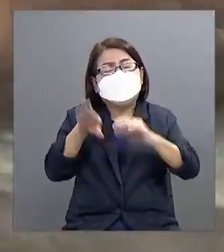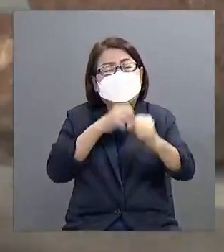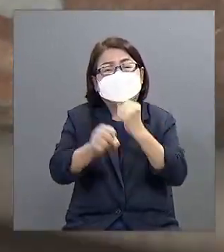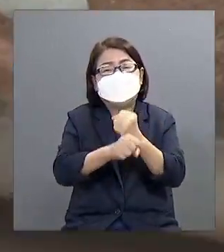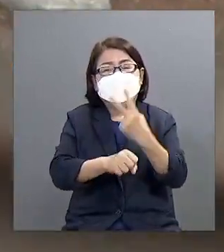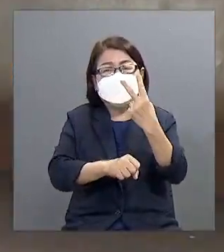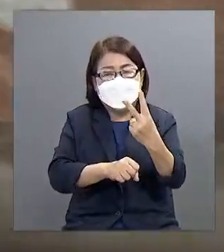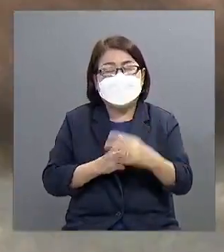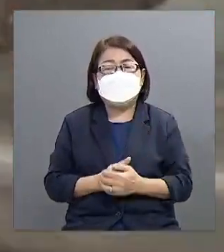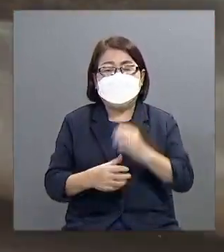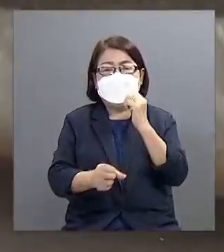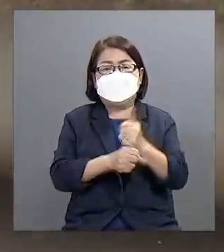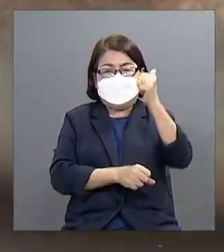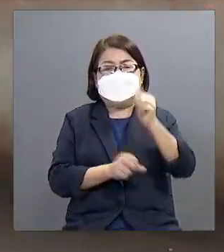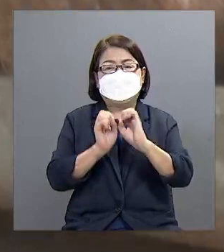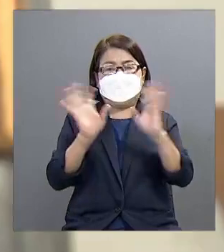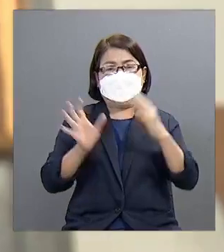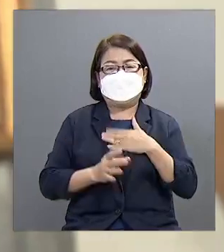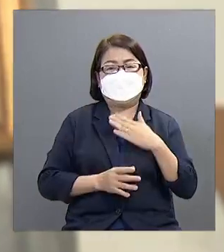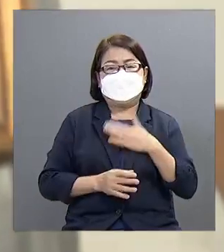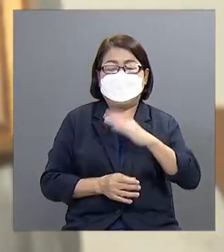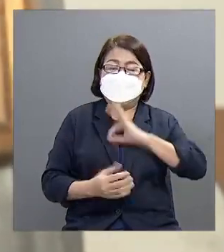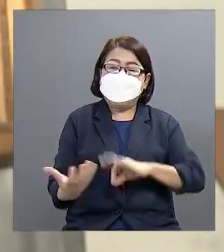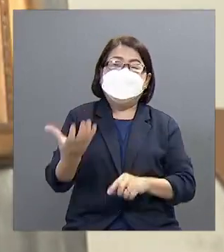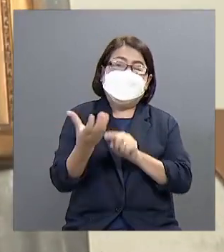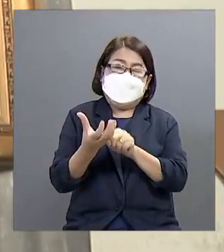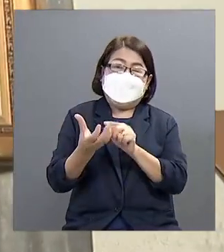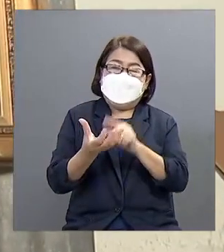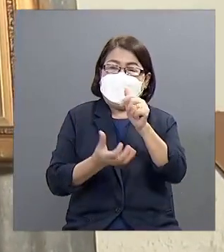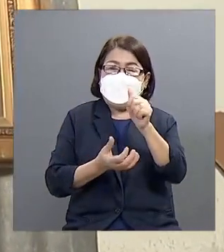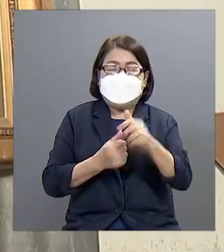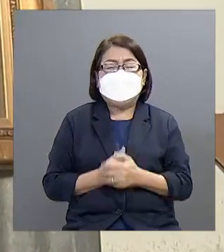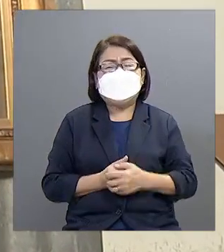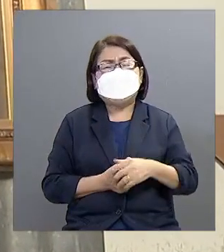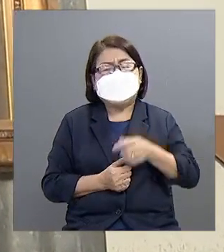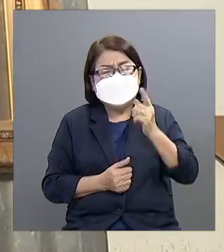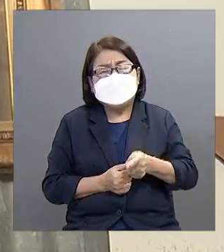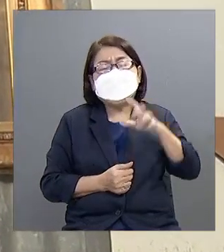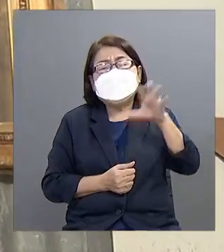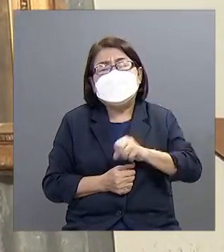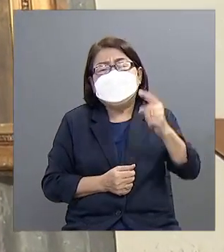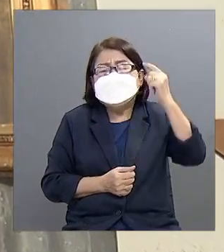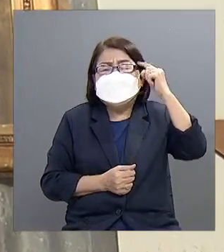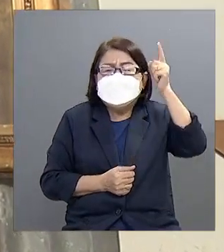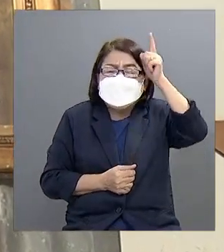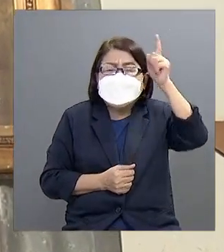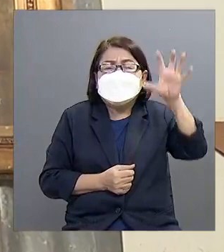ชุดที่ผมพอใจแล้วครับแรงบันดาลใจมาจากหลักปรัชญาเศรษฐกิจพอเ